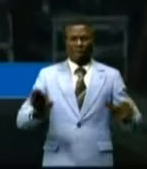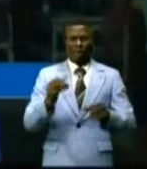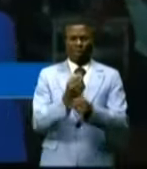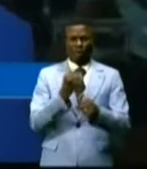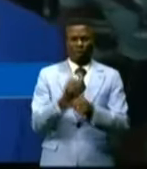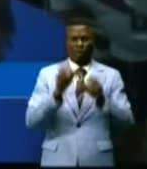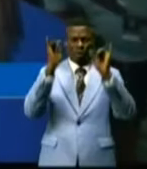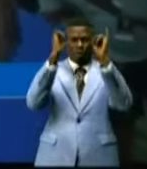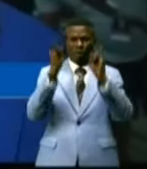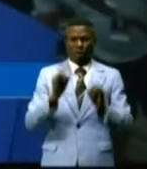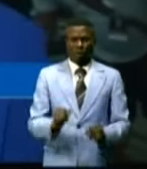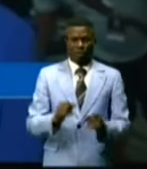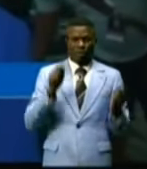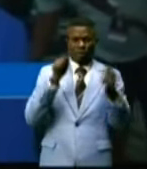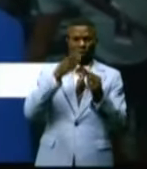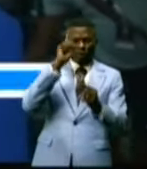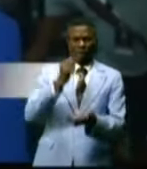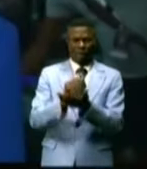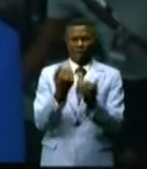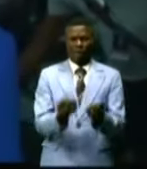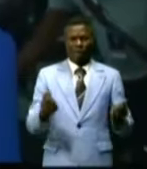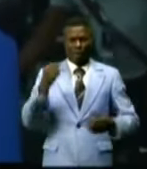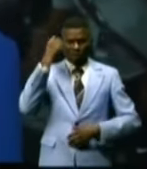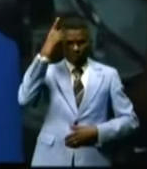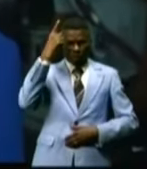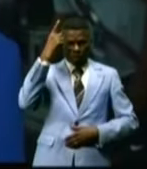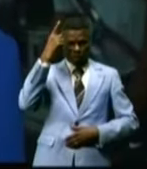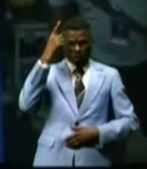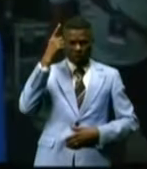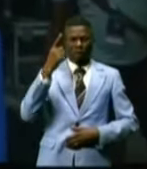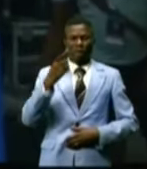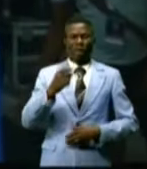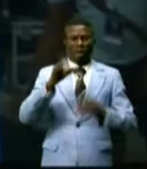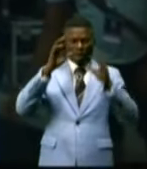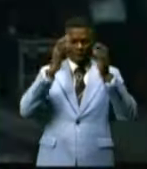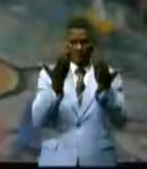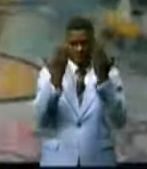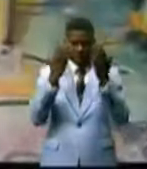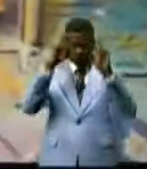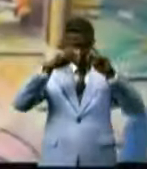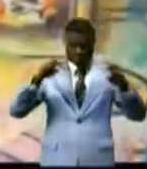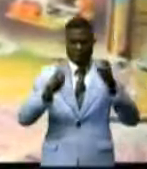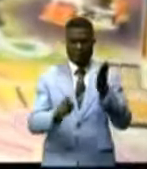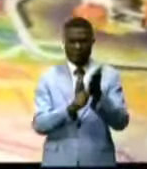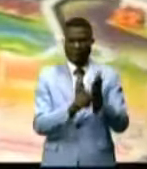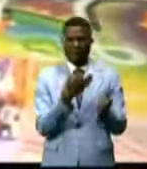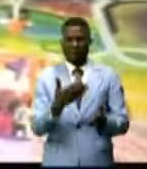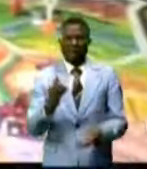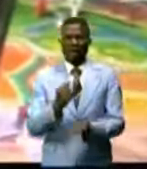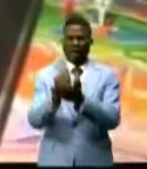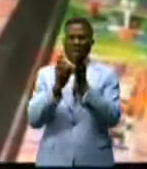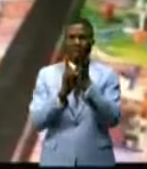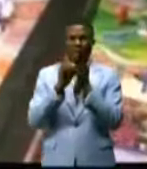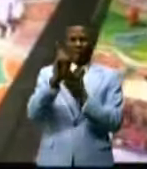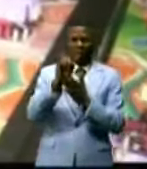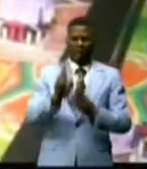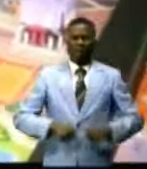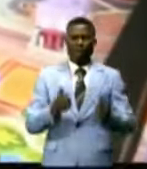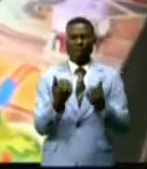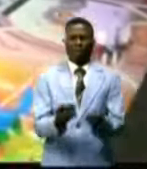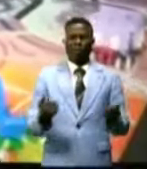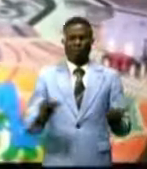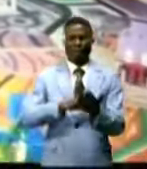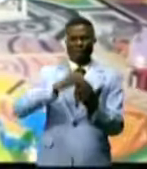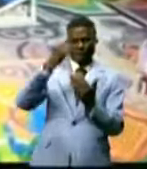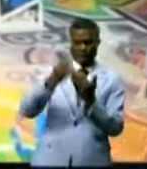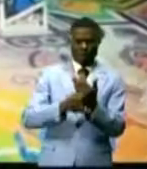premier objectif, c'est de faire comprendre aux enfants de ne pas avoir peur des sciences, de la technologie. C'est une matière qui va les emmener très loin dans la vie. Et pour le projet